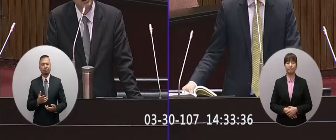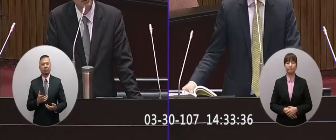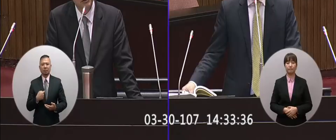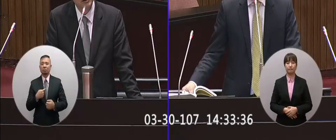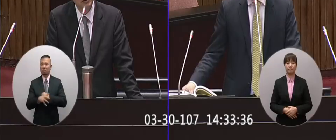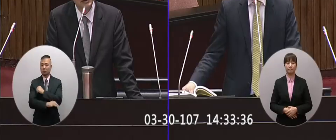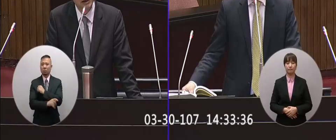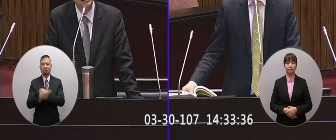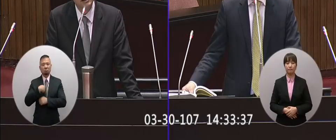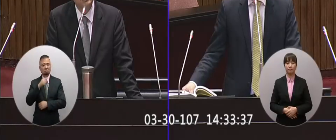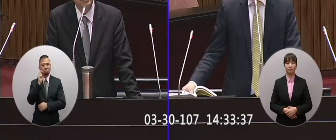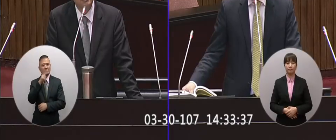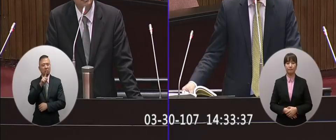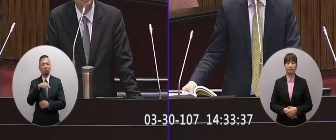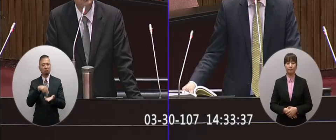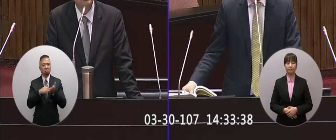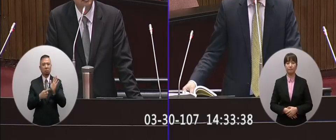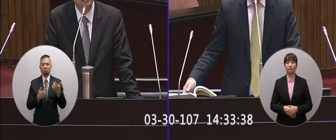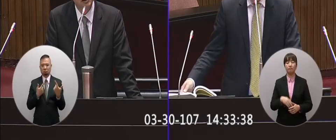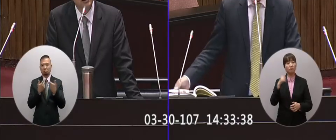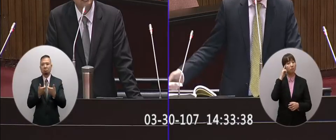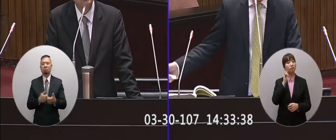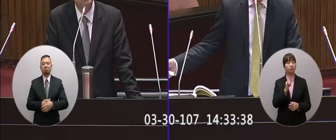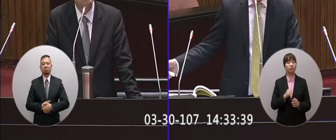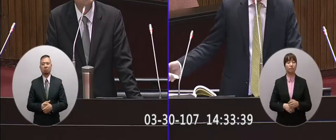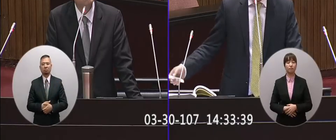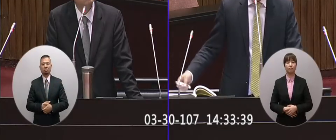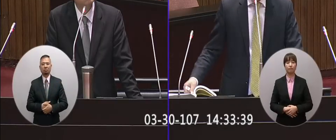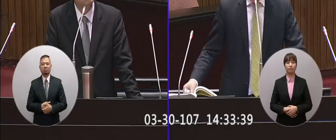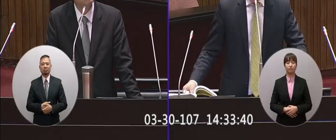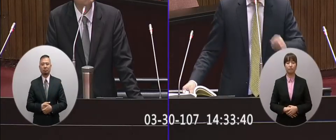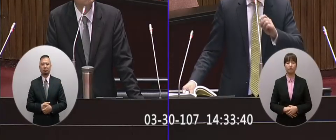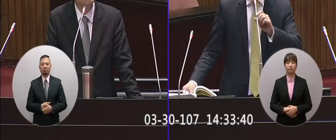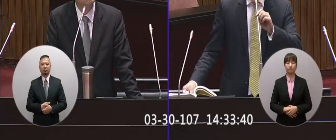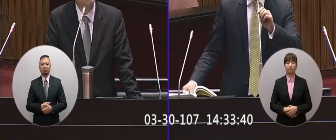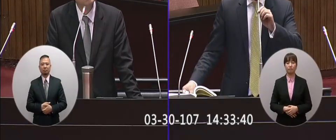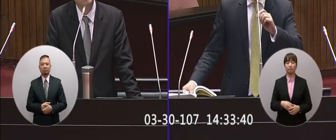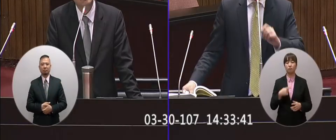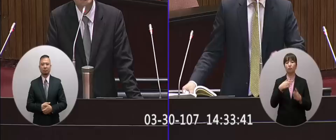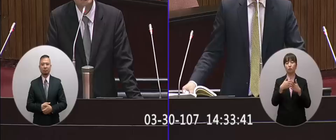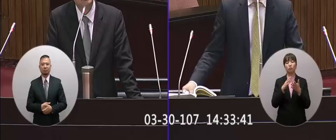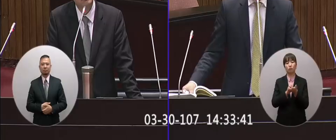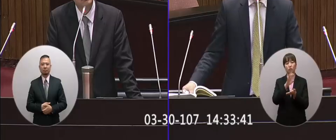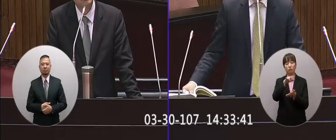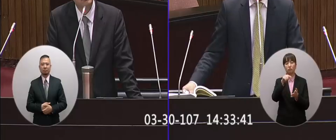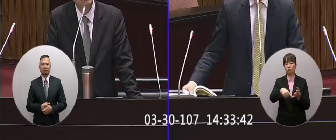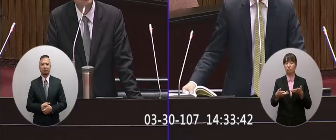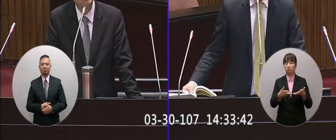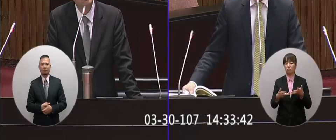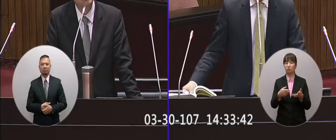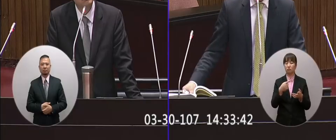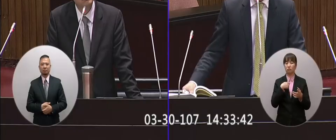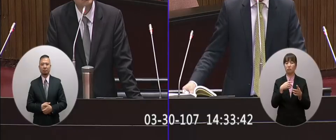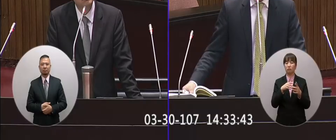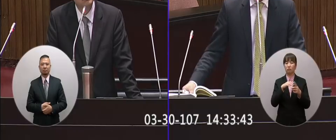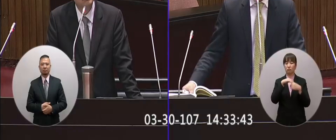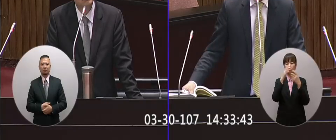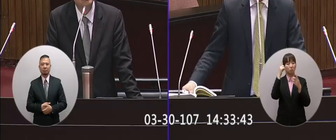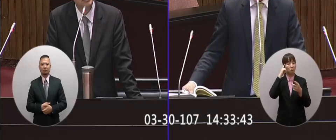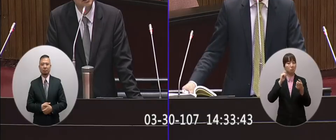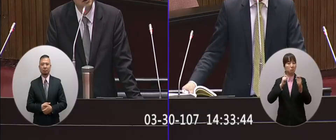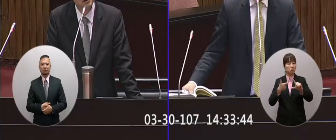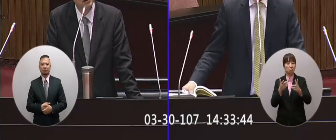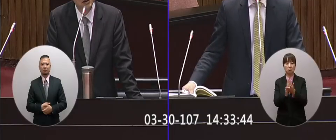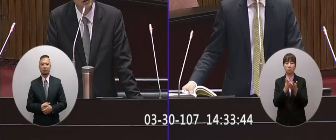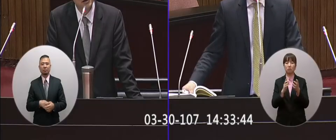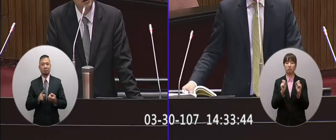基本上他表现算称职了。 称职，好来，我必须要跟院长报告这件事情，我跟院长完全不一样的